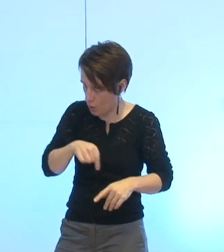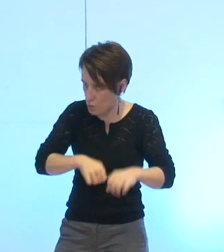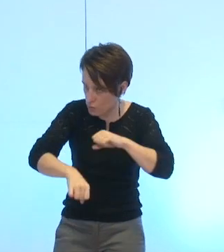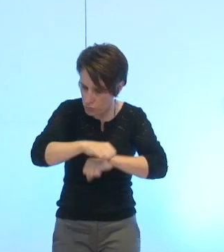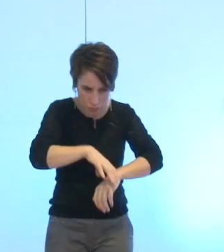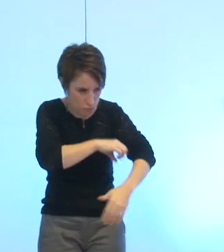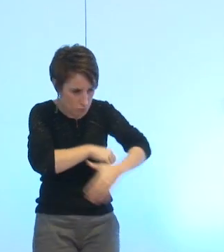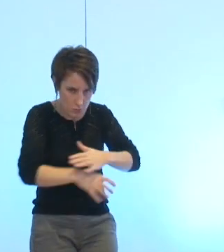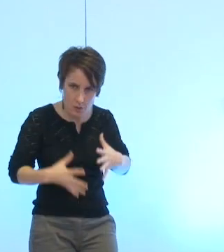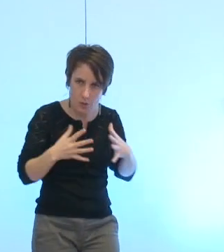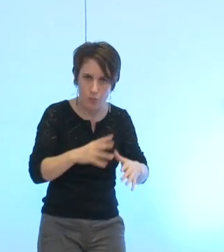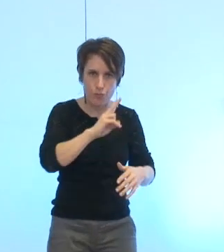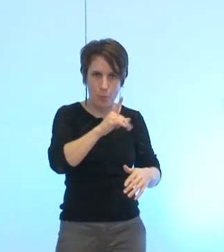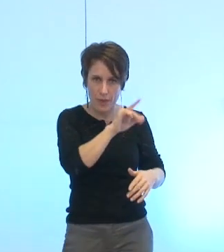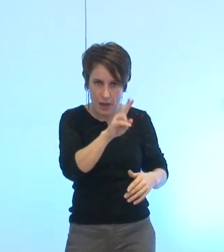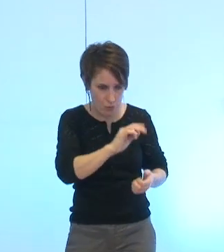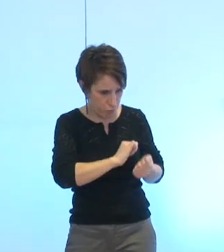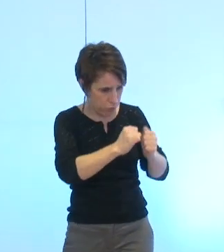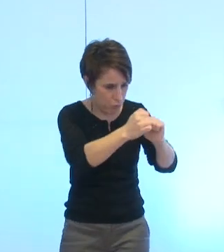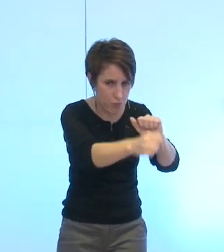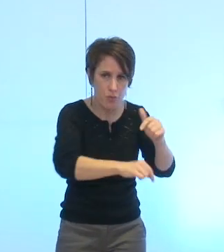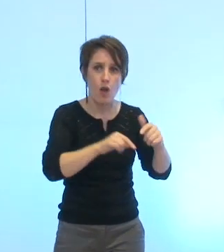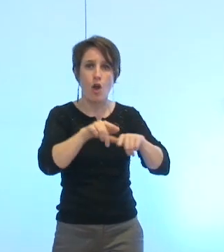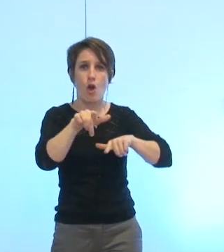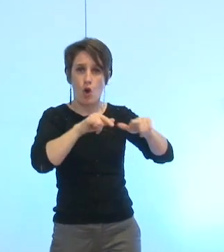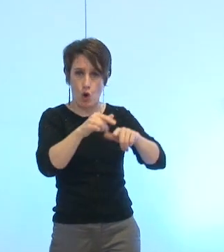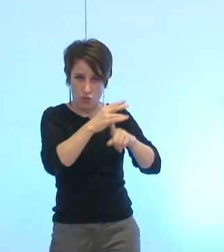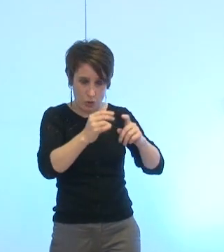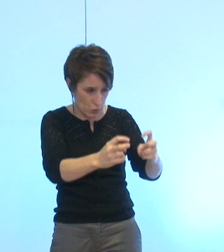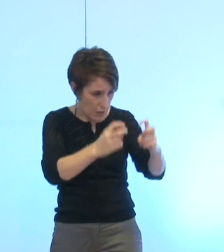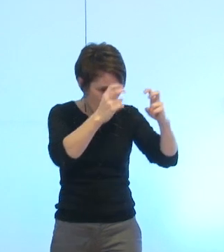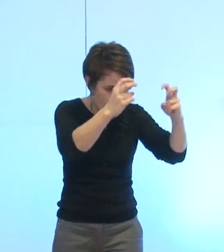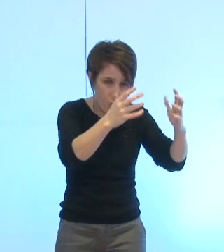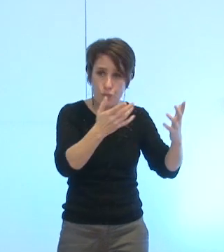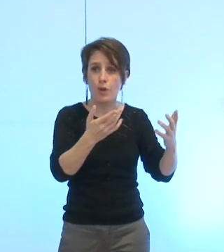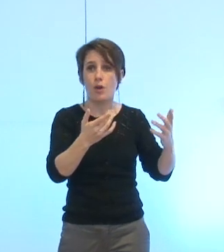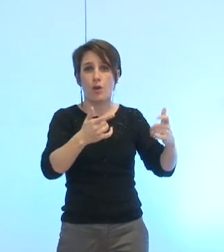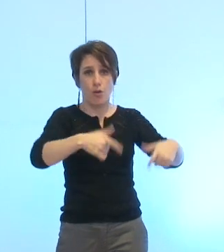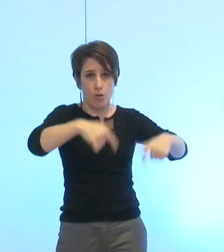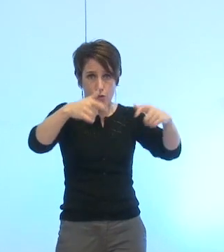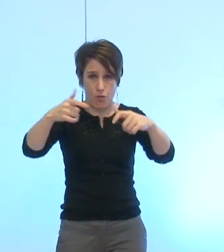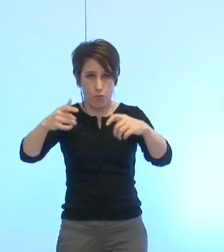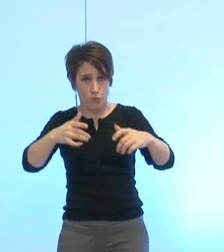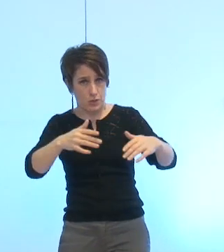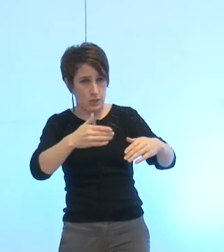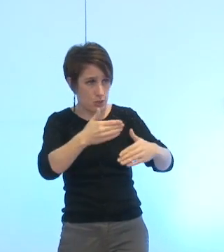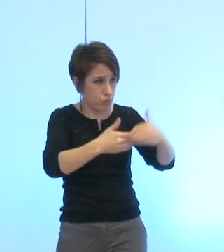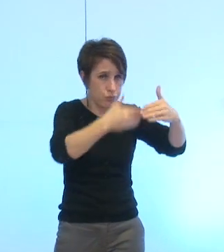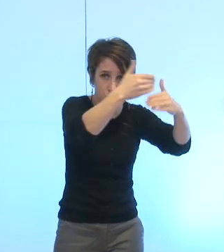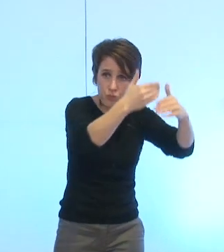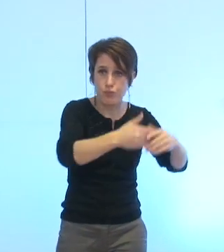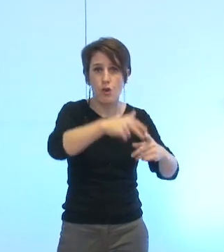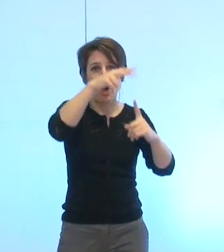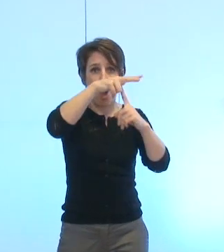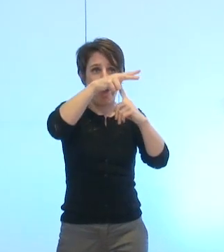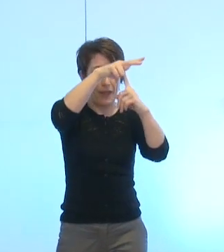hausse des logements sociaux avec la protection d'un de d'un foncier en pleine terre avec les antennes avec la baisse des